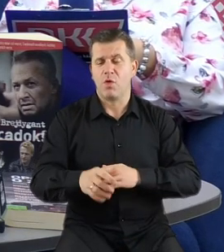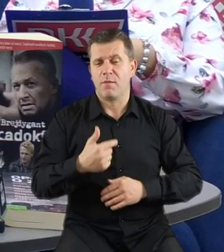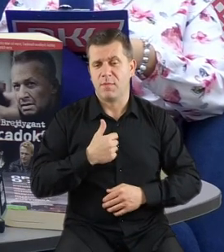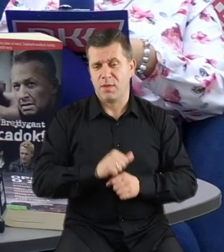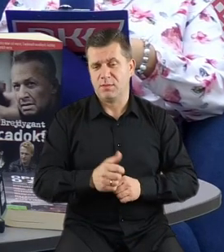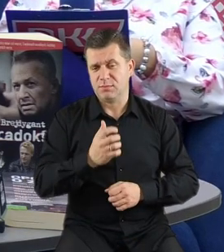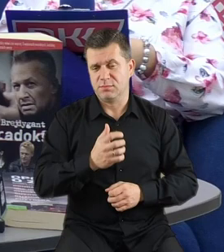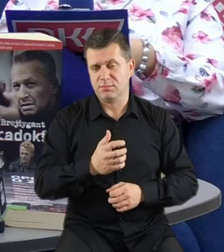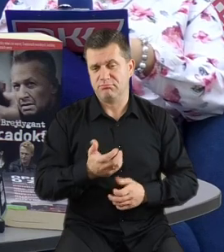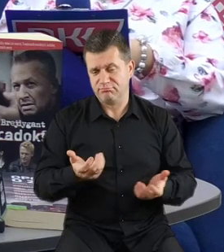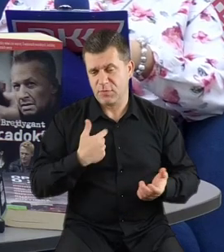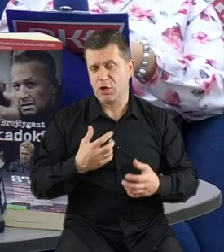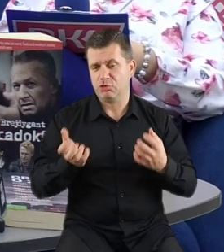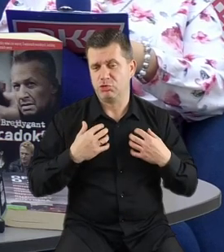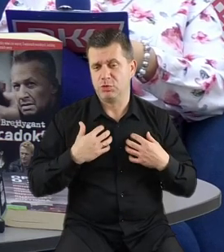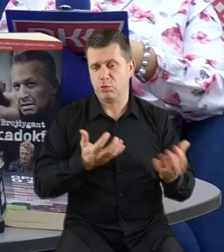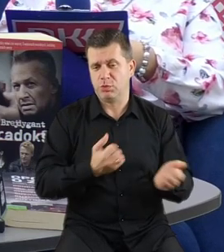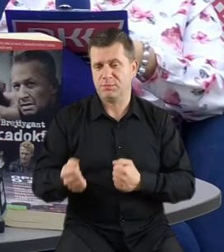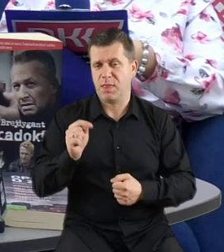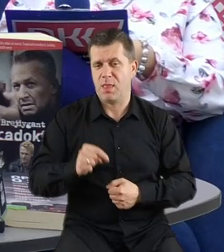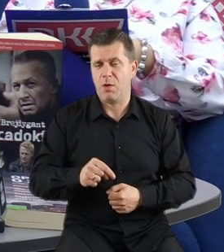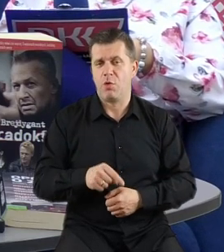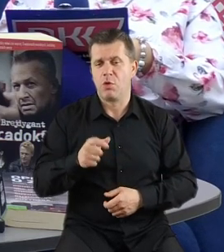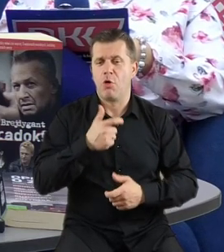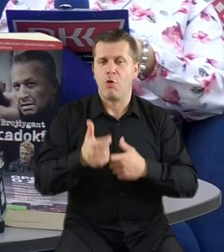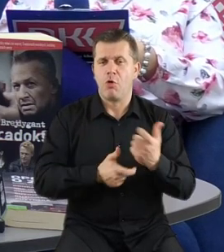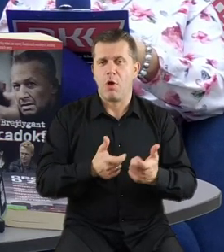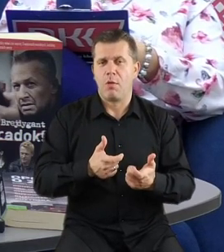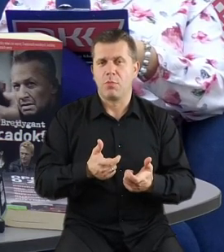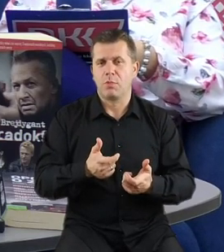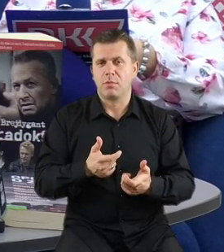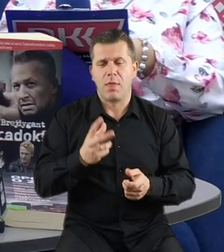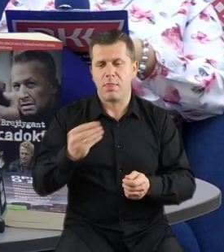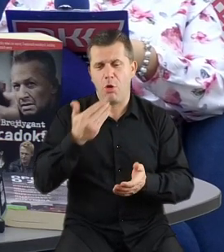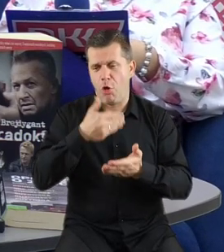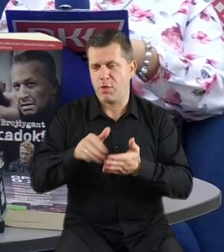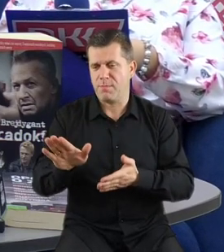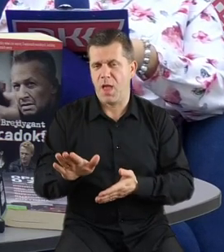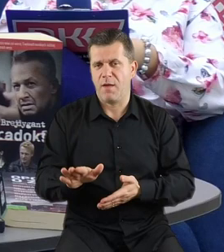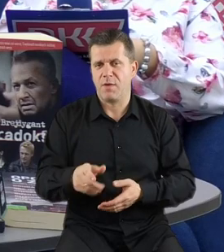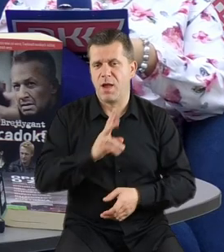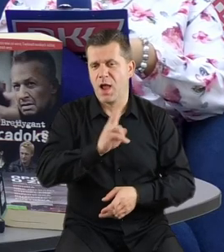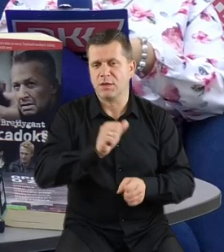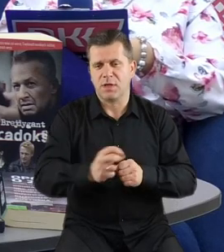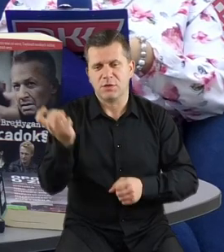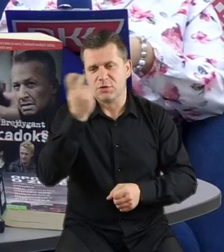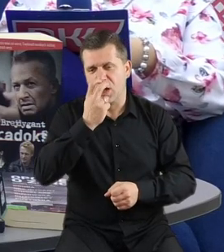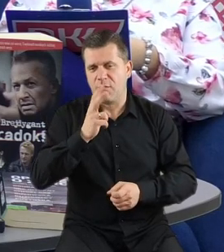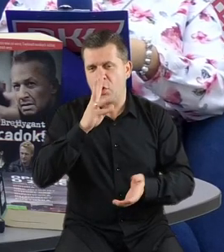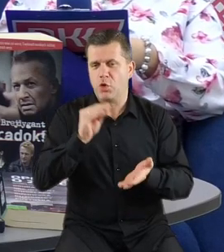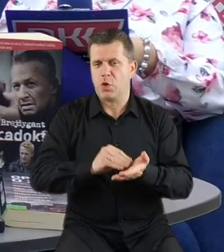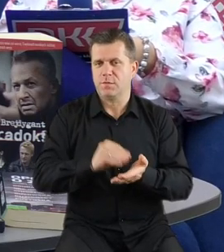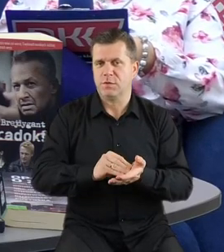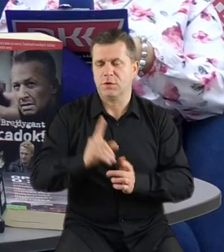zawodowiec, który żyje z tego, no to takich robót oczywiście nie odmawiam. To każdy zresztą jest ciekawym doświadczeniem. No